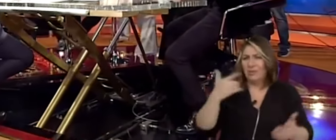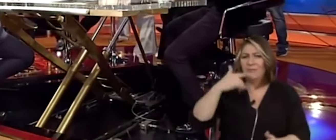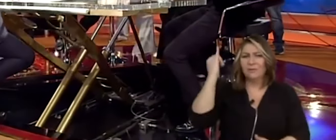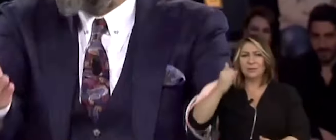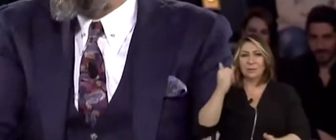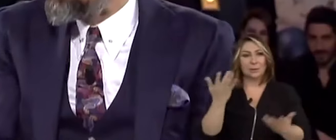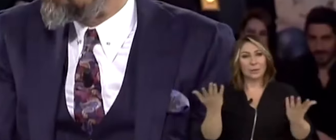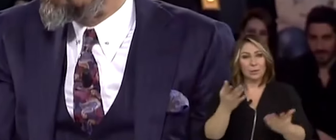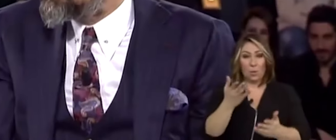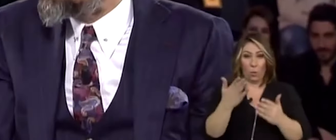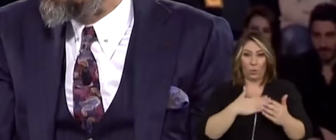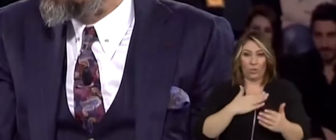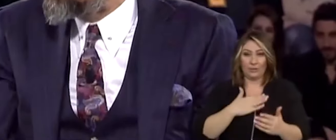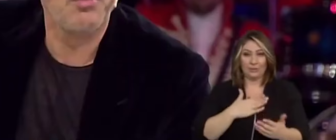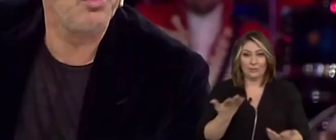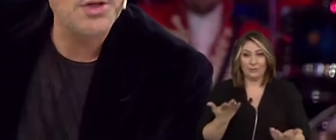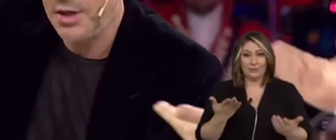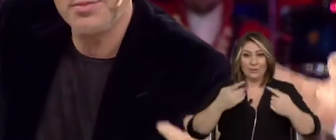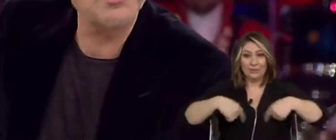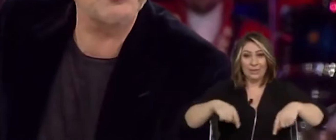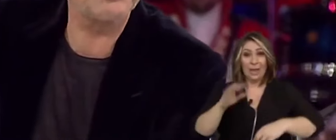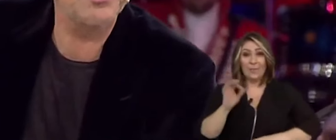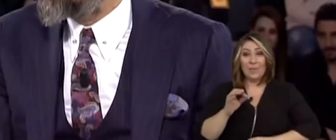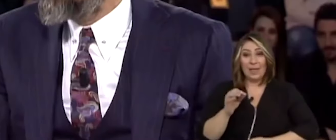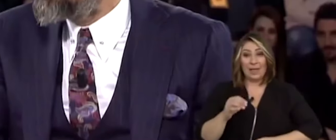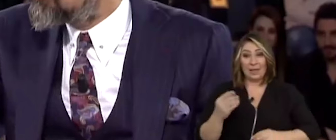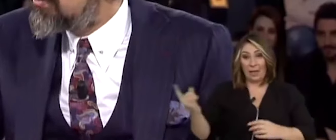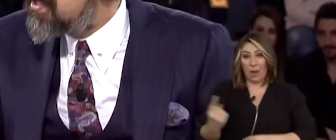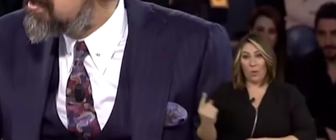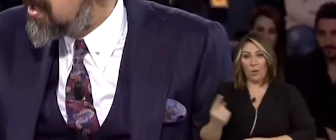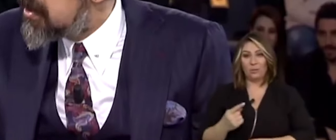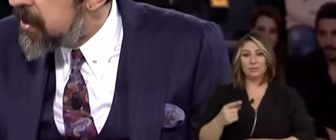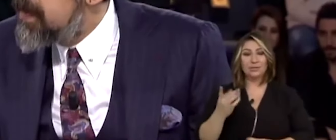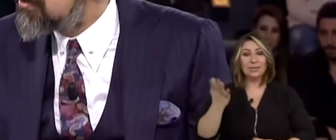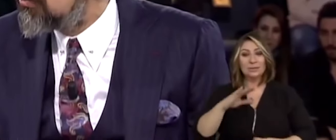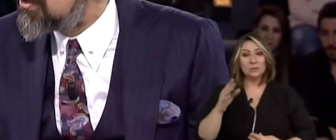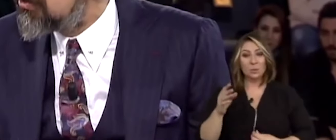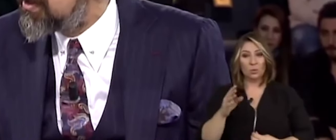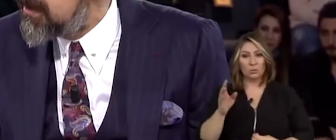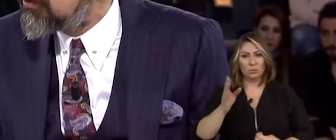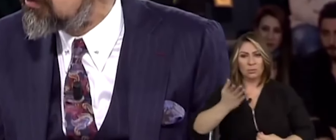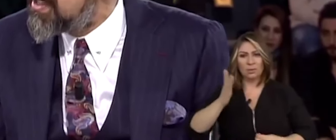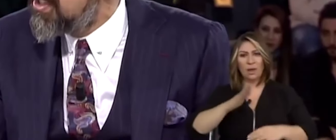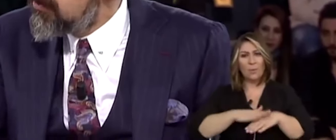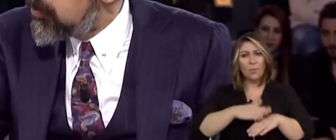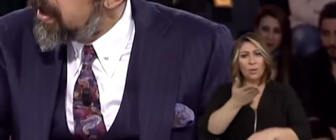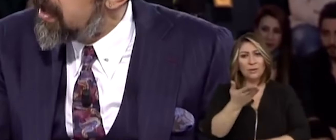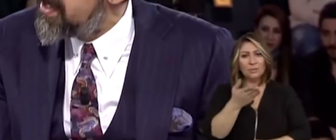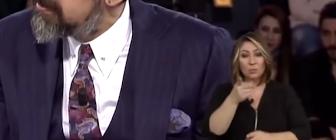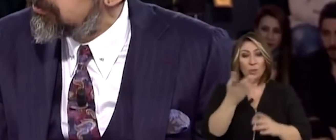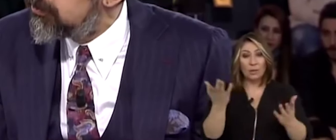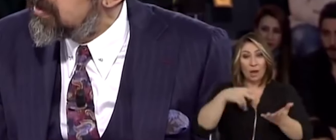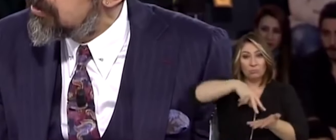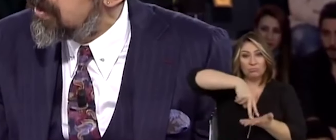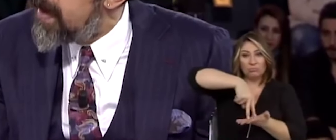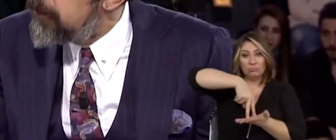nerede olacaksın sürekli? Öndesin zaten, i̇şte sahnedesin. Onlar o yüzden yanımıza çıkıyor sen işte. Ayakta. Peki sonra seni nasıl askıya mı asıyorlar sonra? Ne yapıyorsun sen? Bu kadar